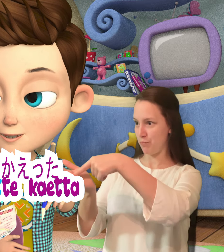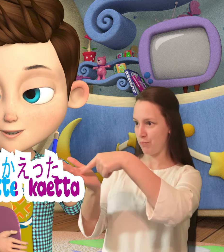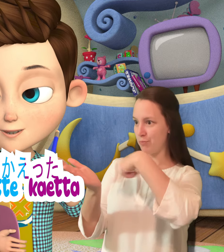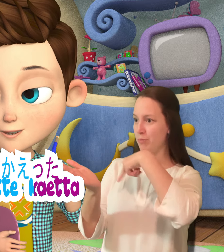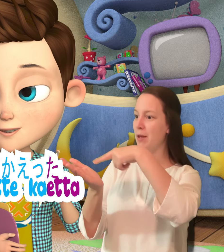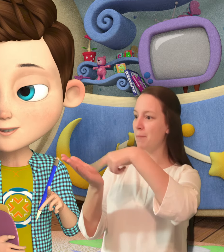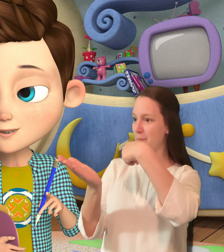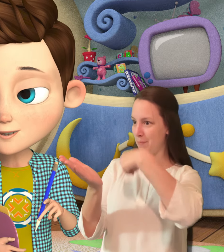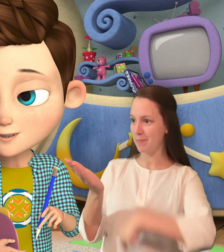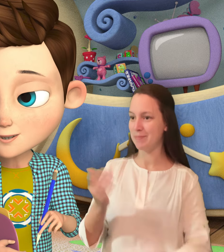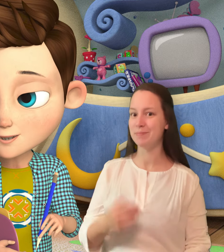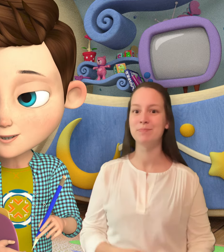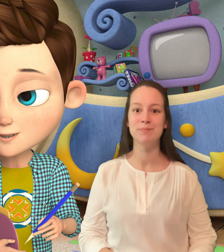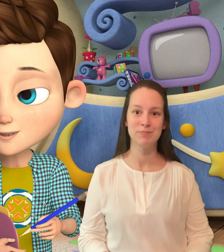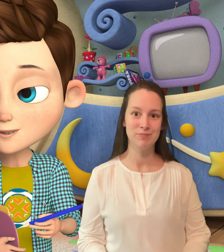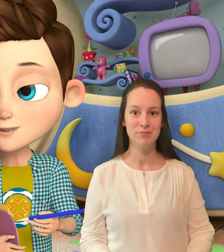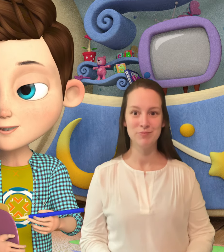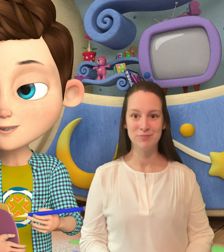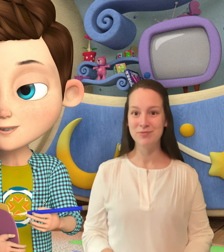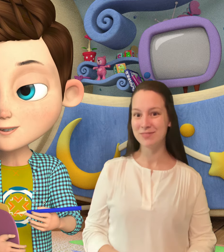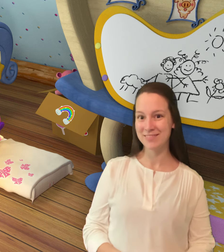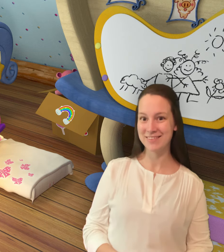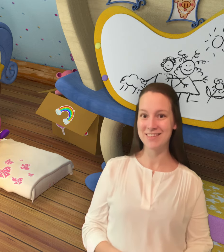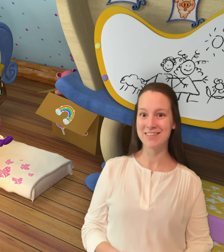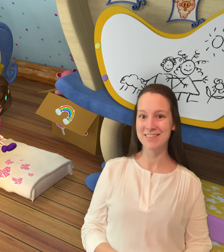といて帰った